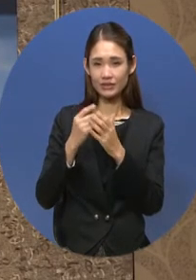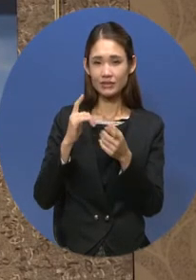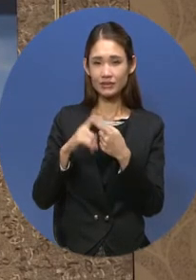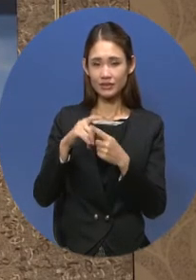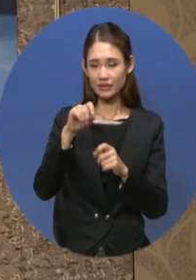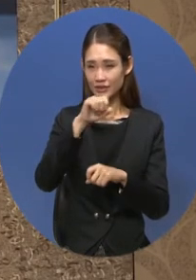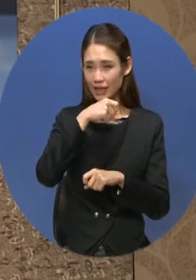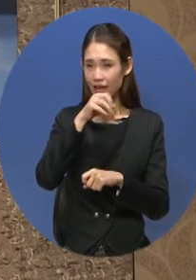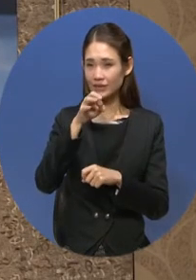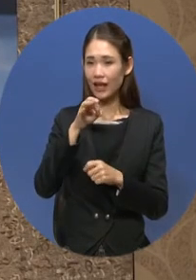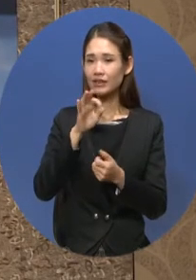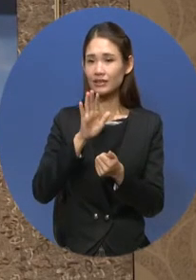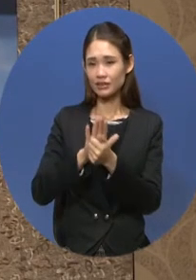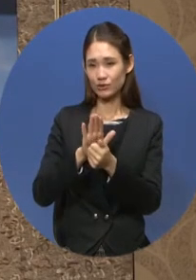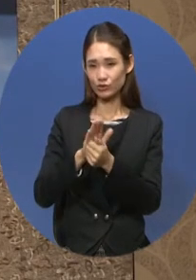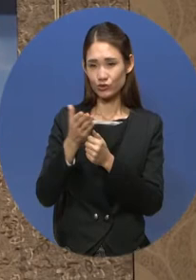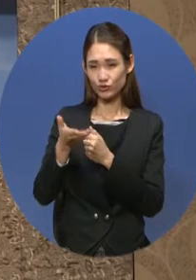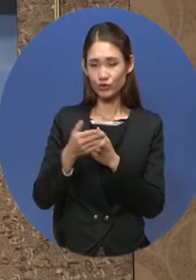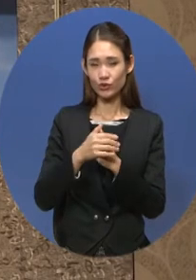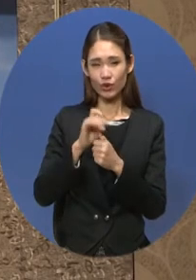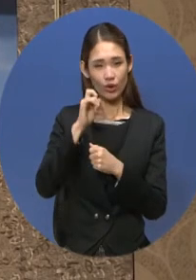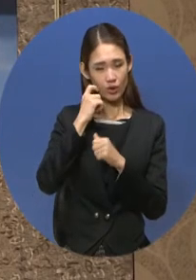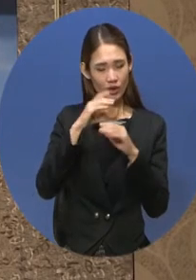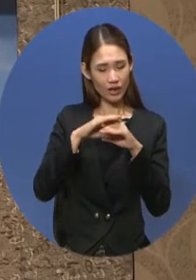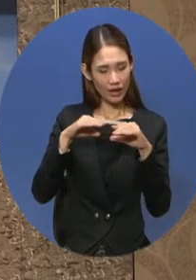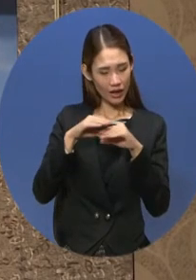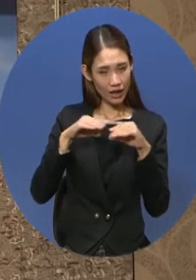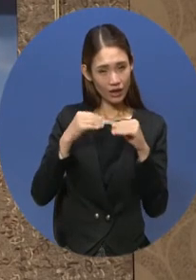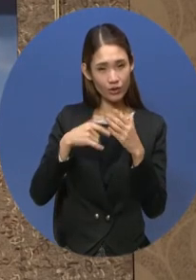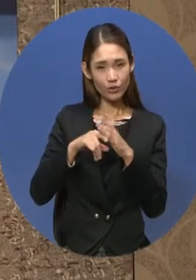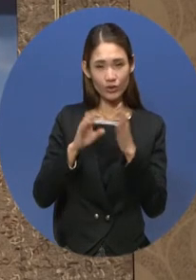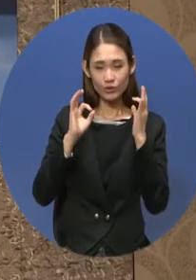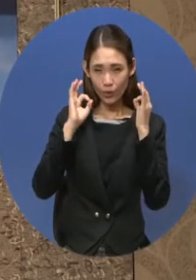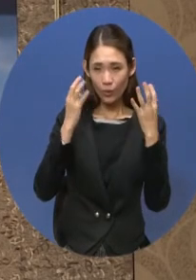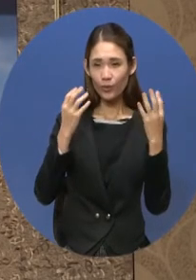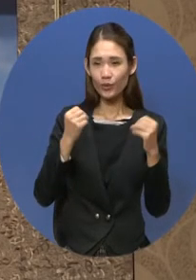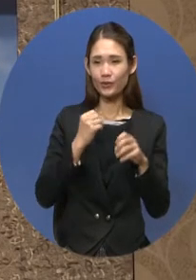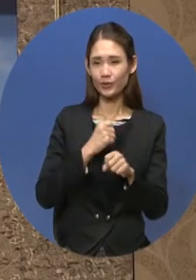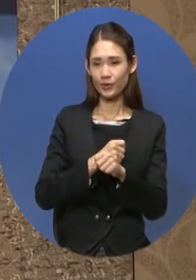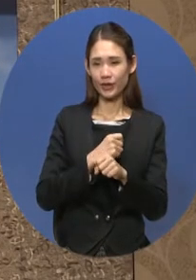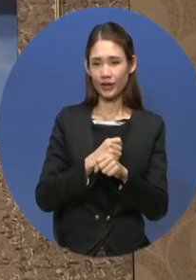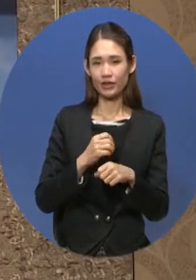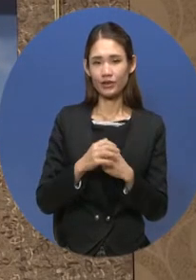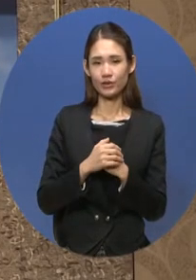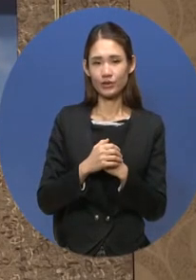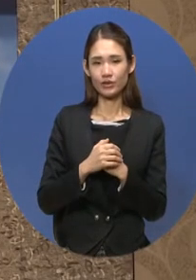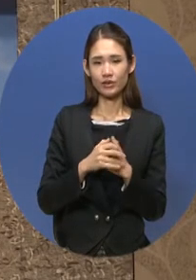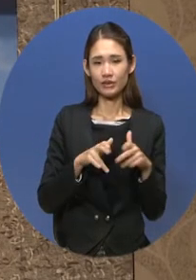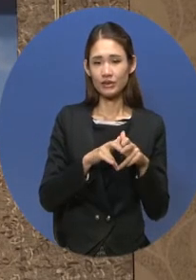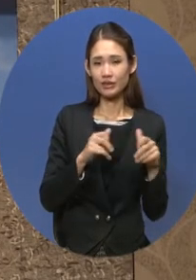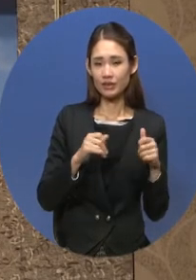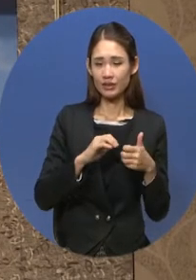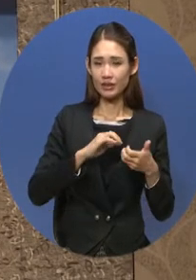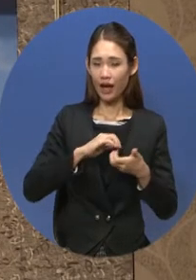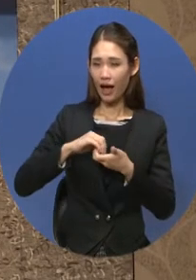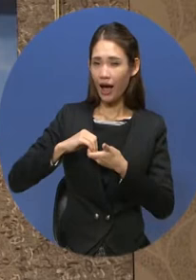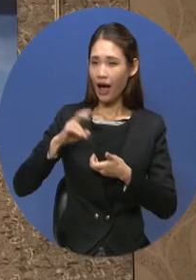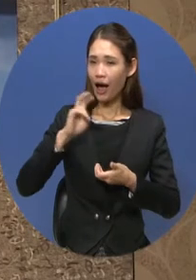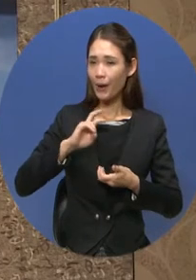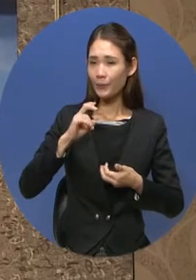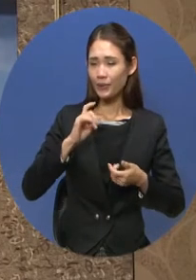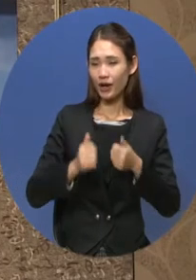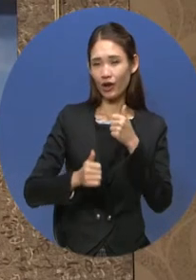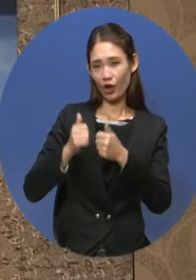예산을 편성한다든가 또 어려움을 해소한다든가 하는 것에 많은 도움을 줬고 네. 또 장애인 합창